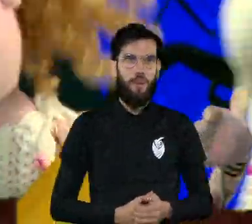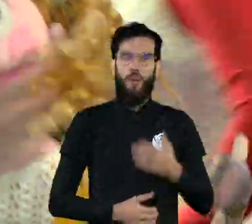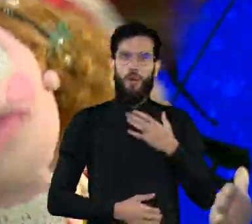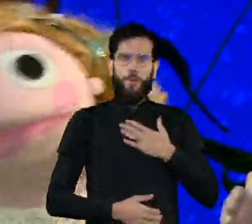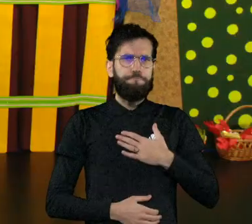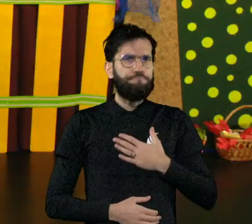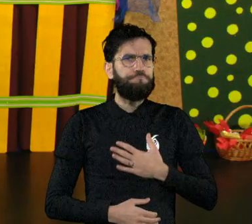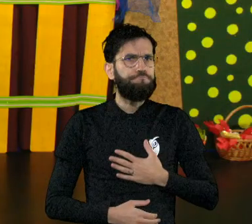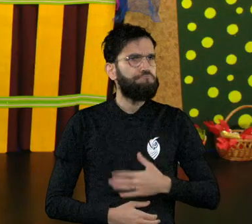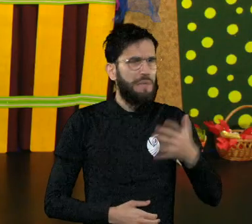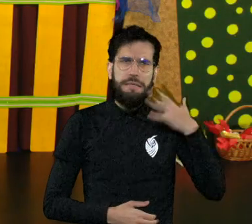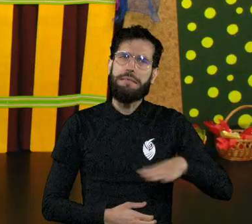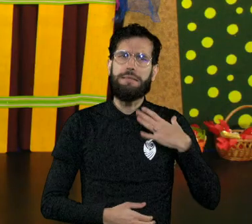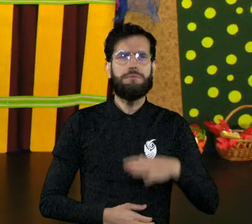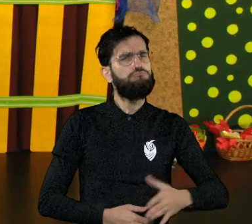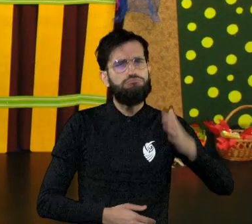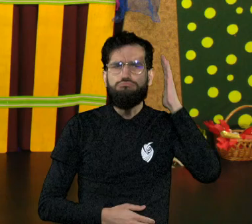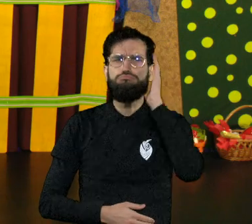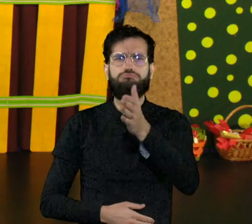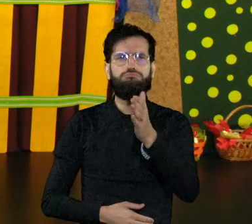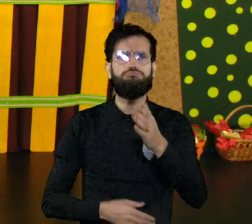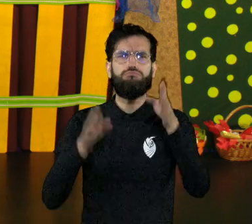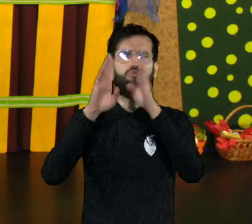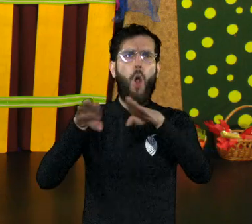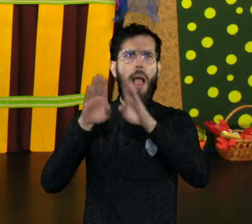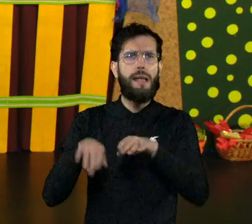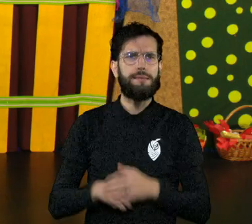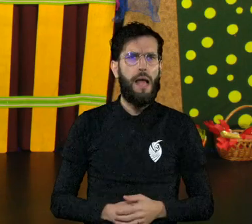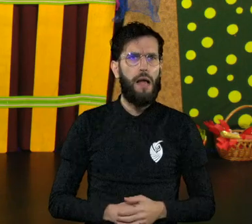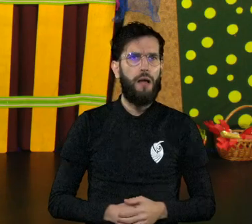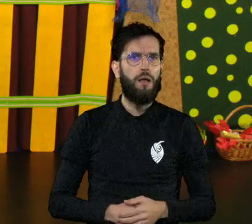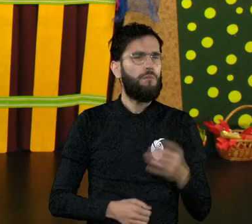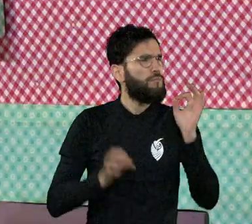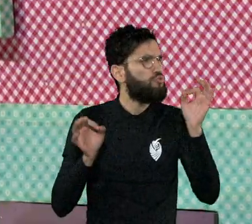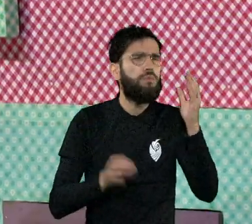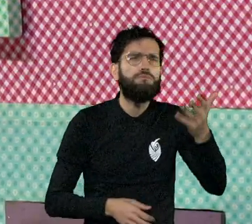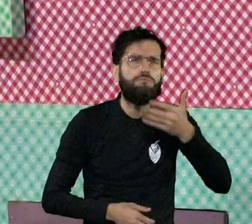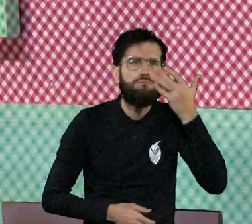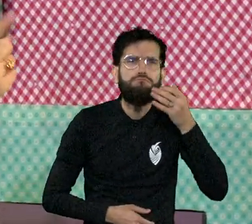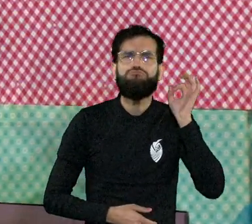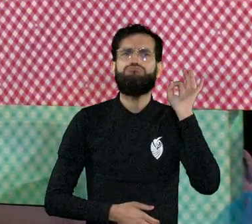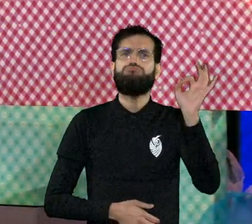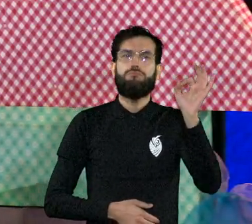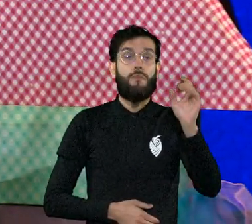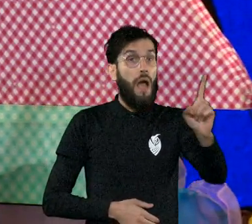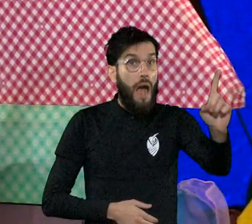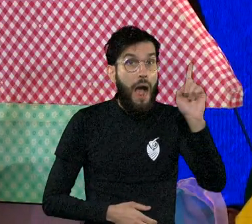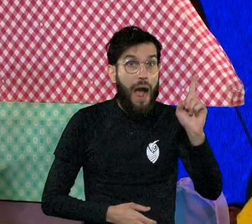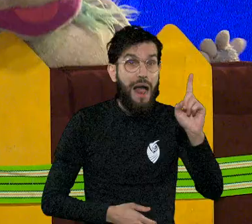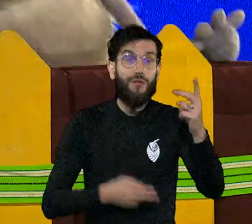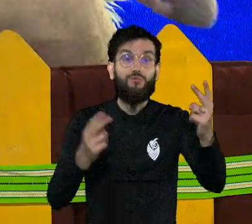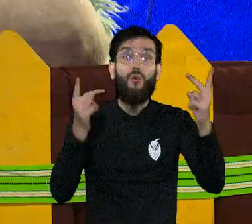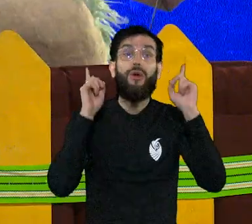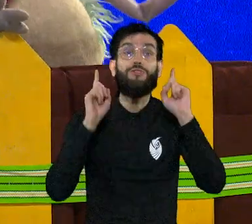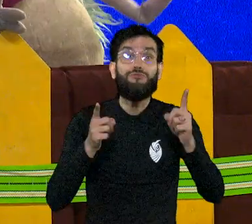Dostala chuť ísť do lesa. A ja. Je tam taký čerstvý vzduch. Ale stačí si zabaliť úsmev